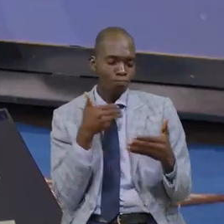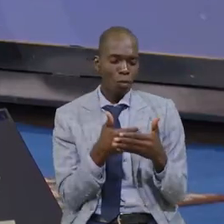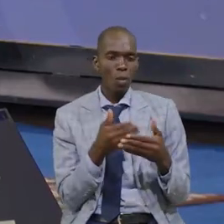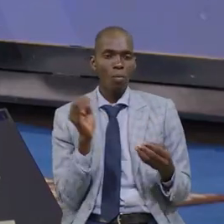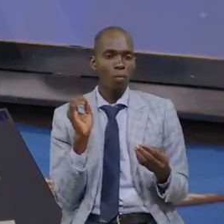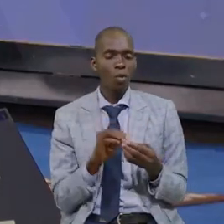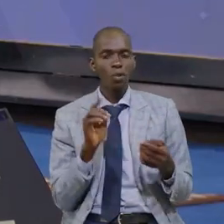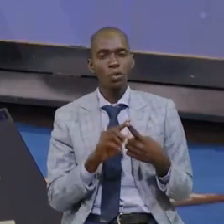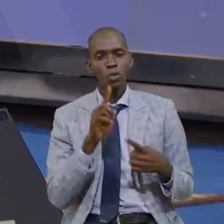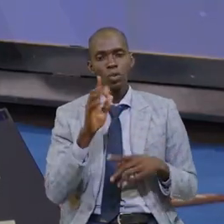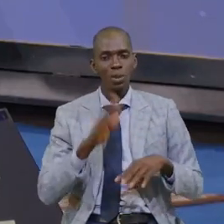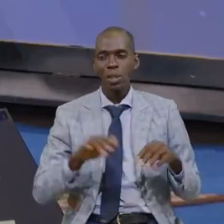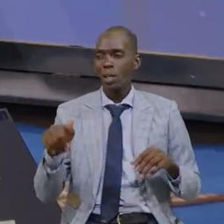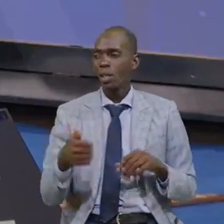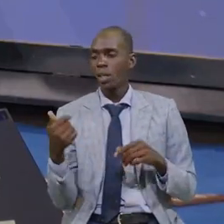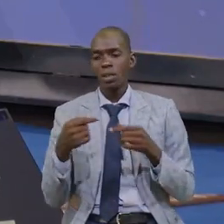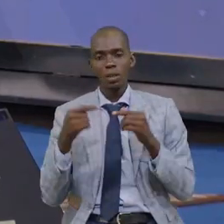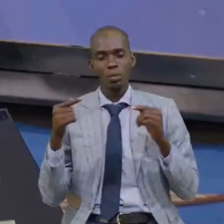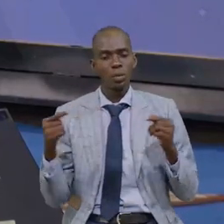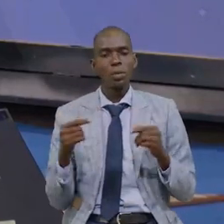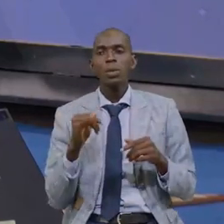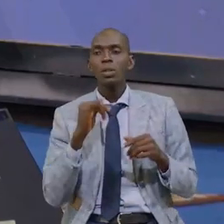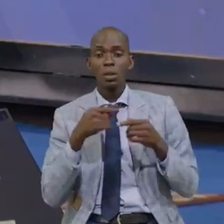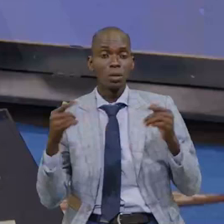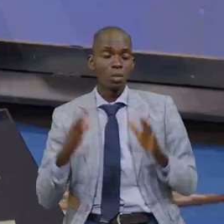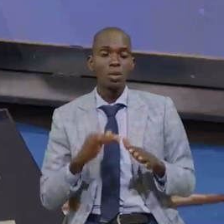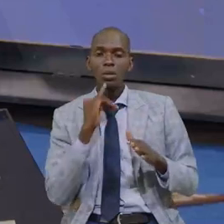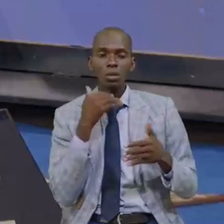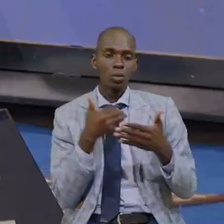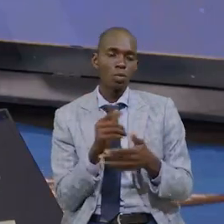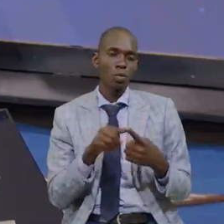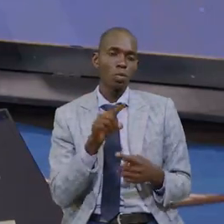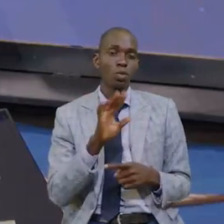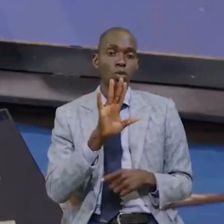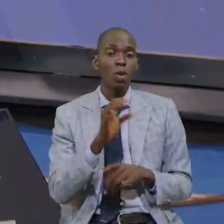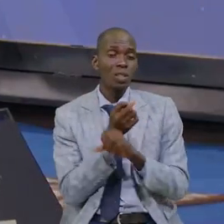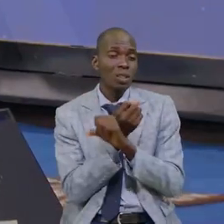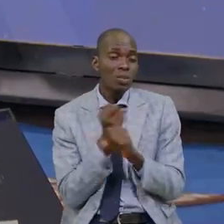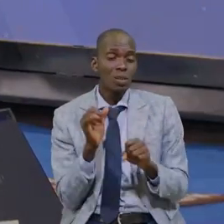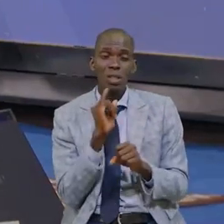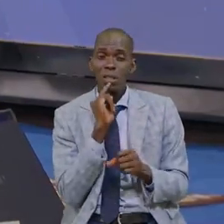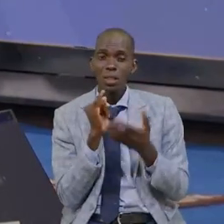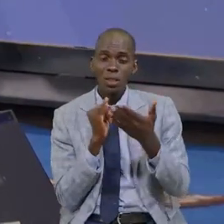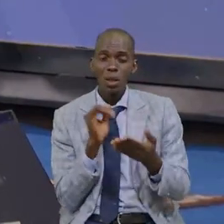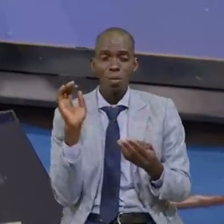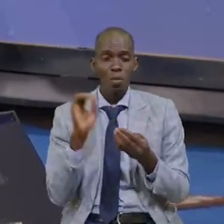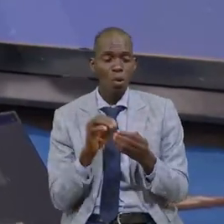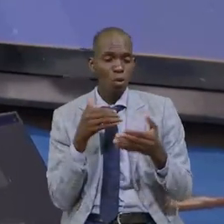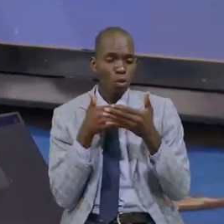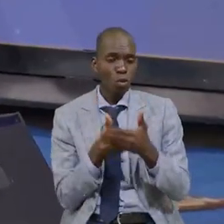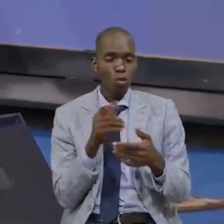toi que tout autre ennemi qui peut être proche de toi. Ton salut est là, plus proche de